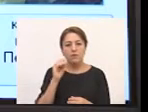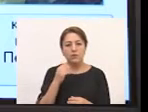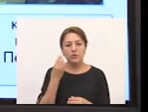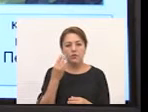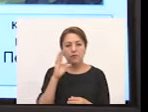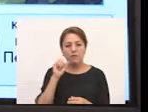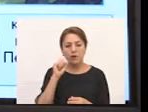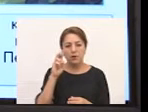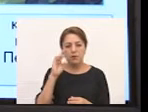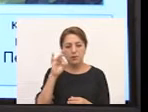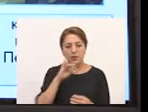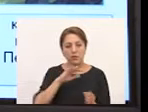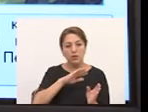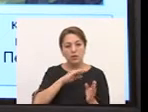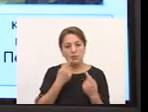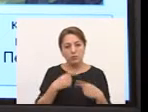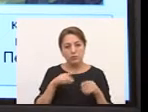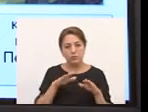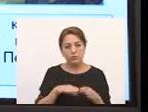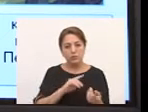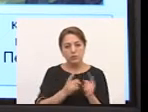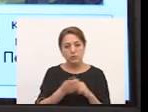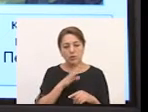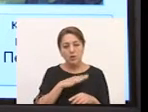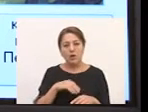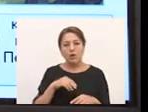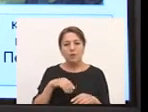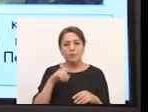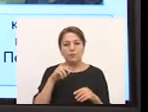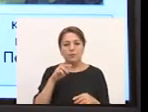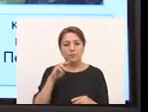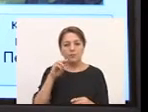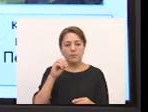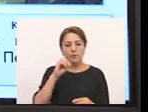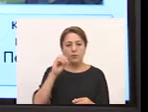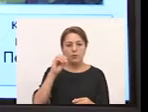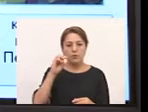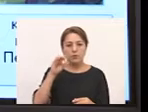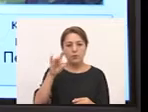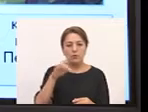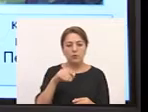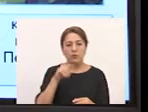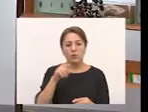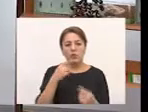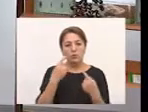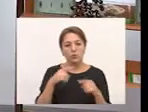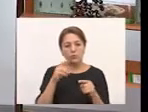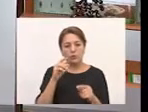Петра Гринёва ведут на казнь. Он отказывается присягать самозванцу.